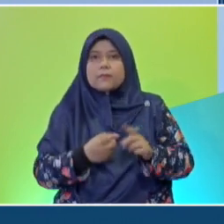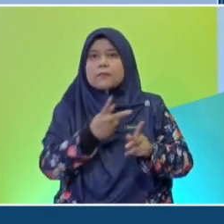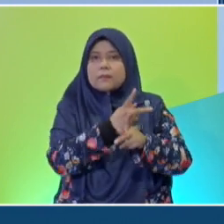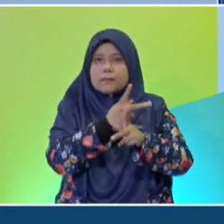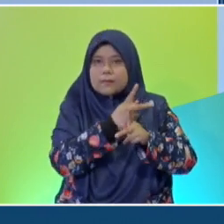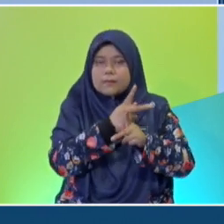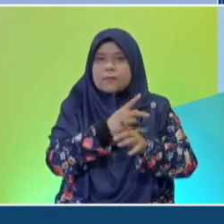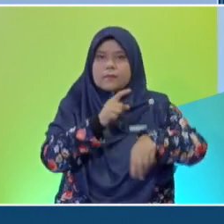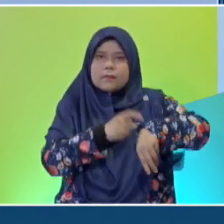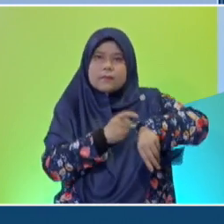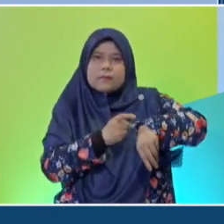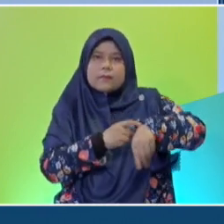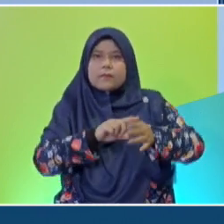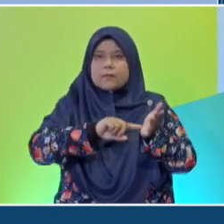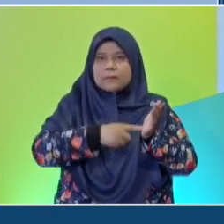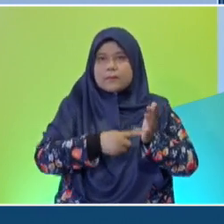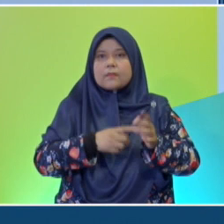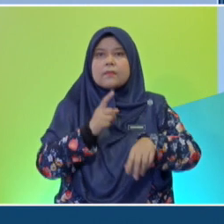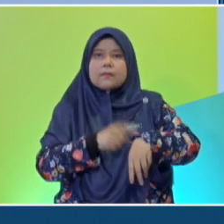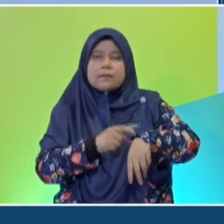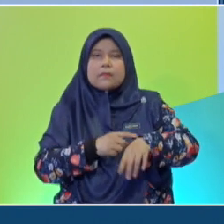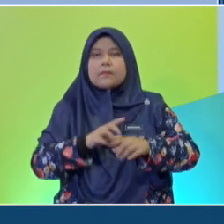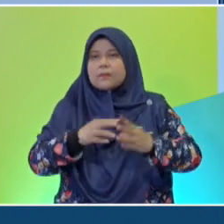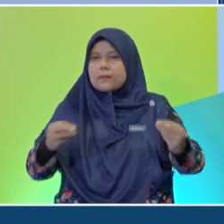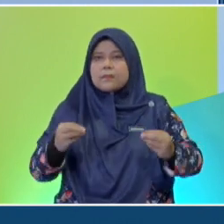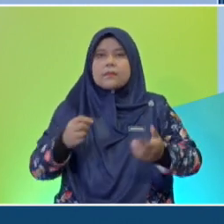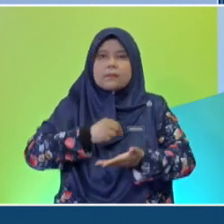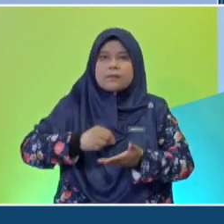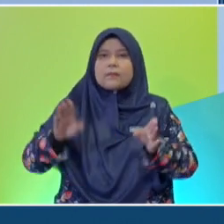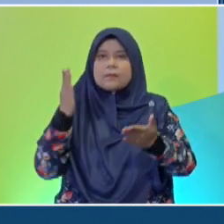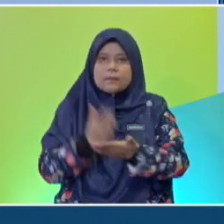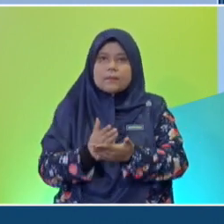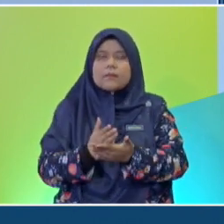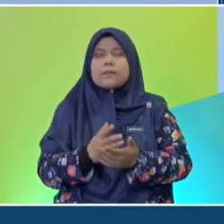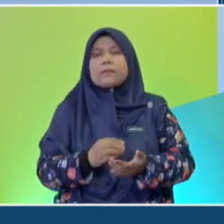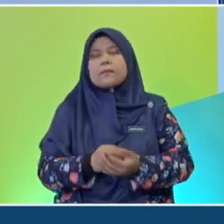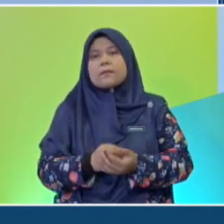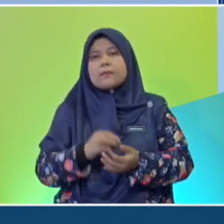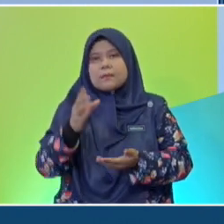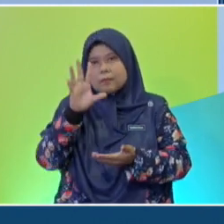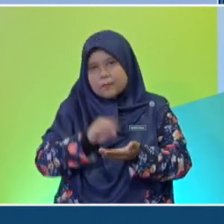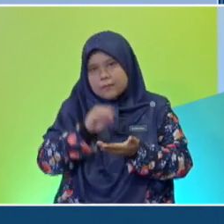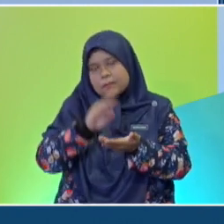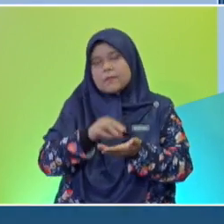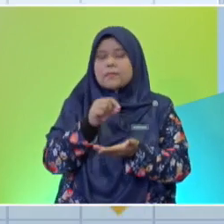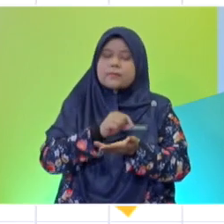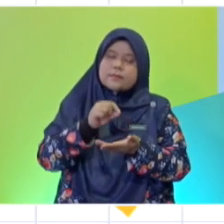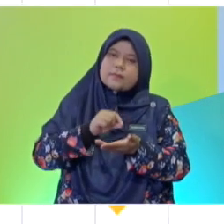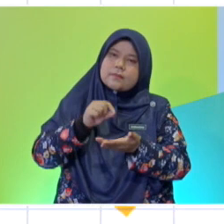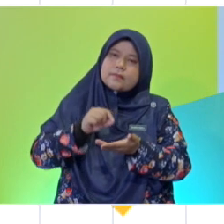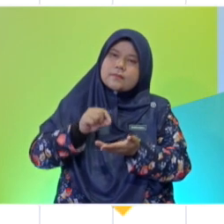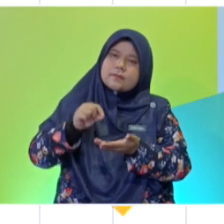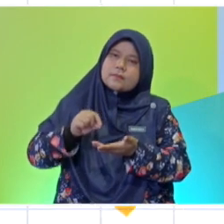memberitahu masa menjadi yang keempat salin pada kadar yang selesai untuk